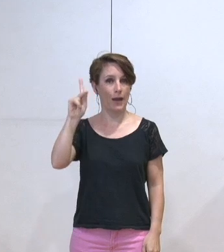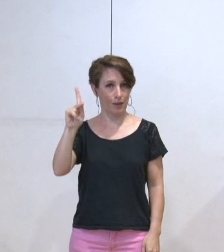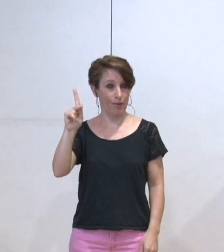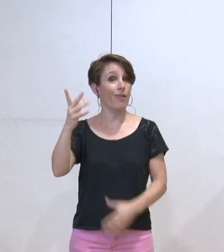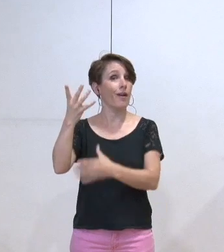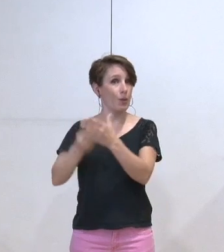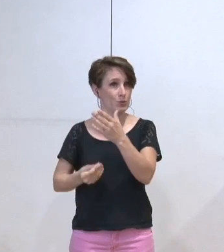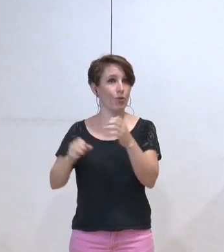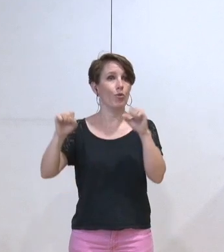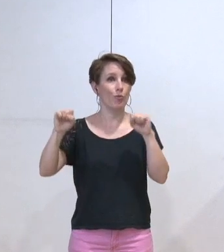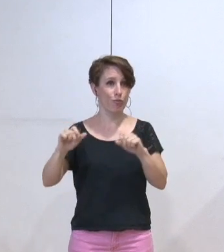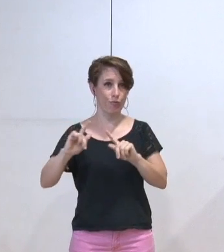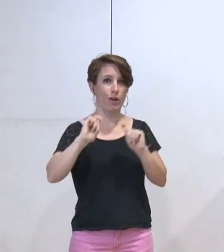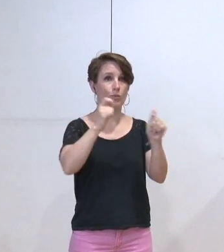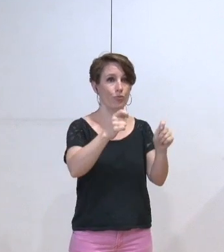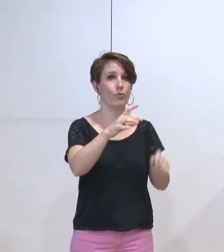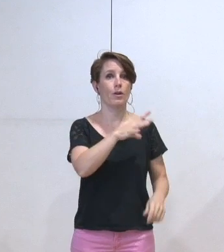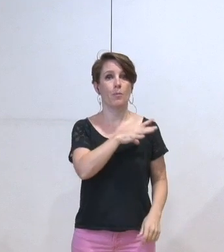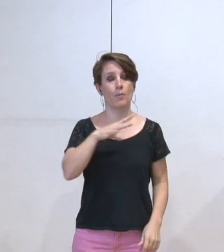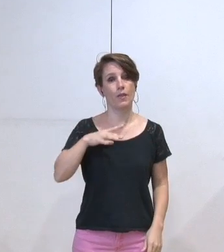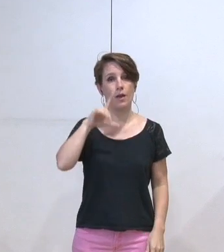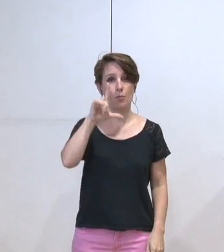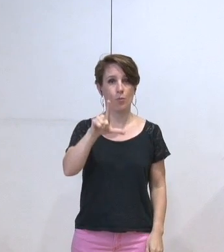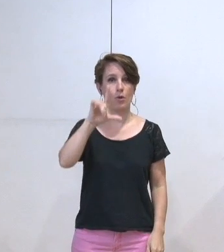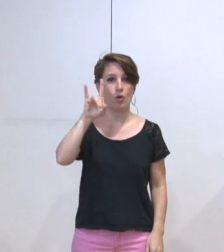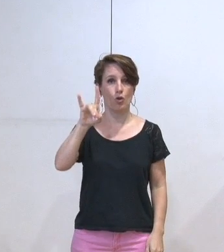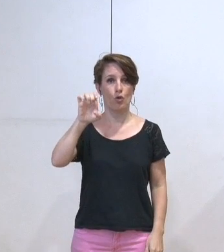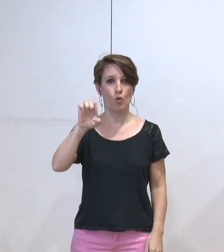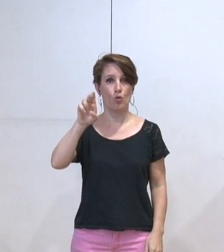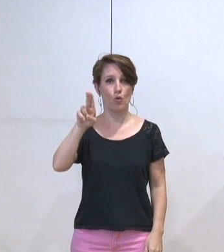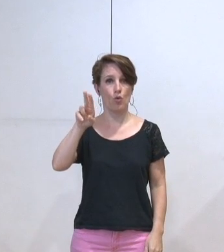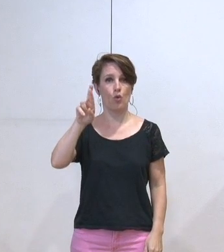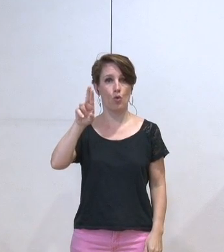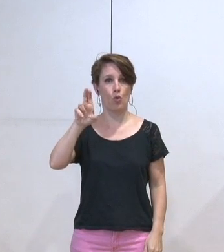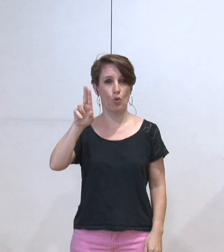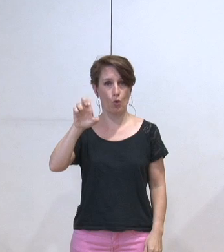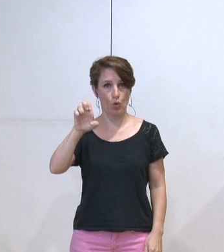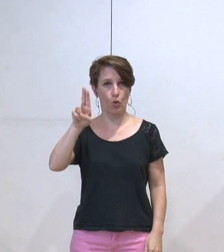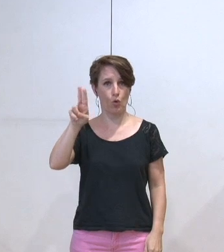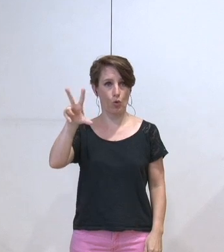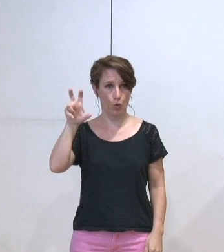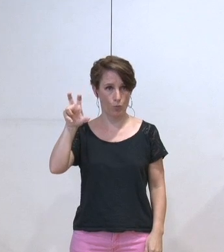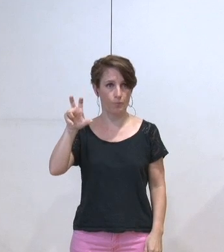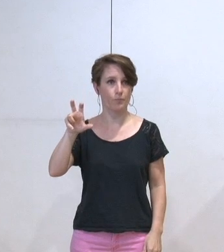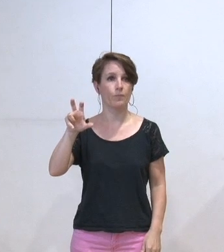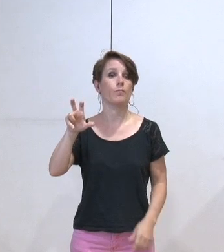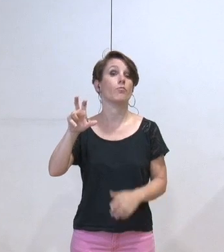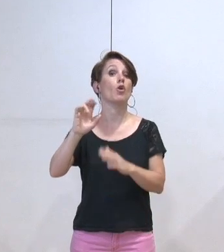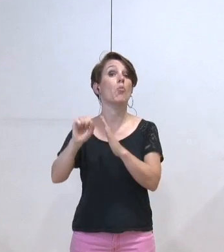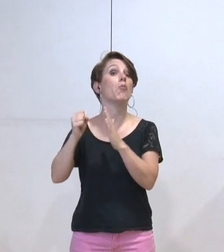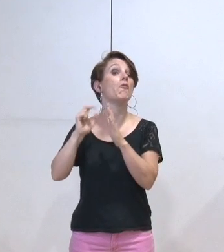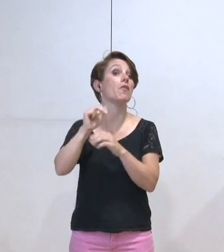Vincent fristau Catherine racose donne pouvoir à laéticia Lemoine pour toute la soirée Fabien